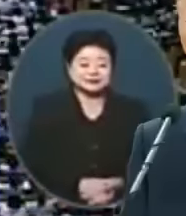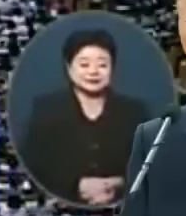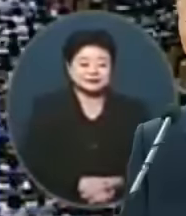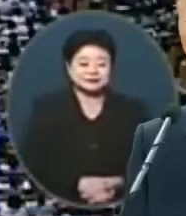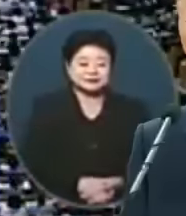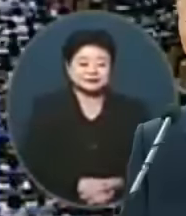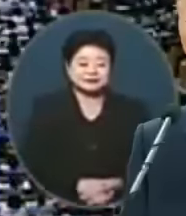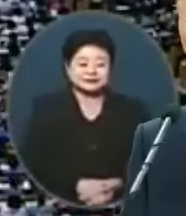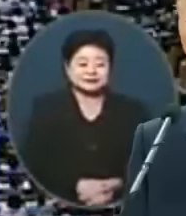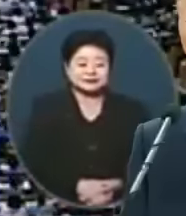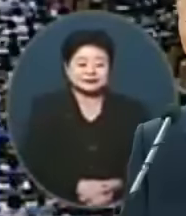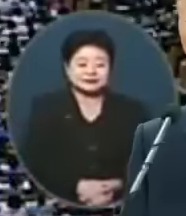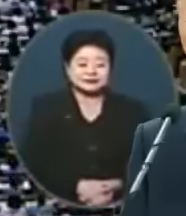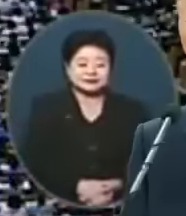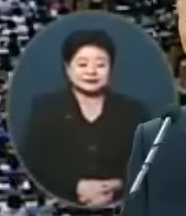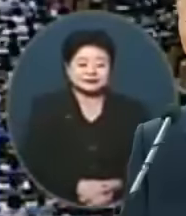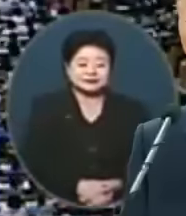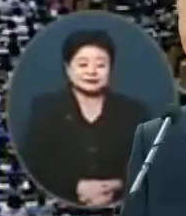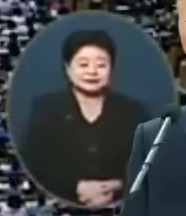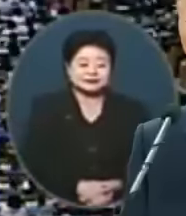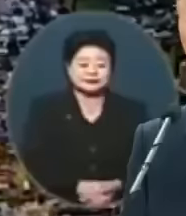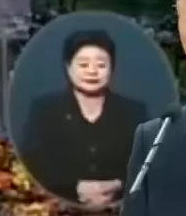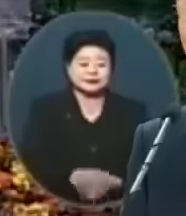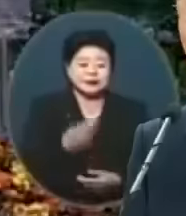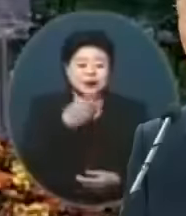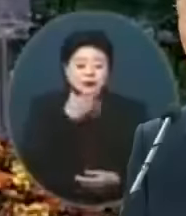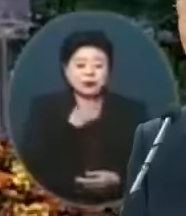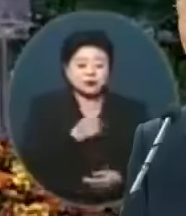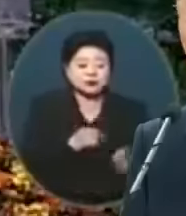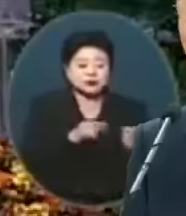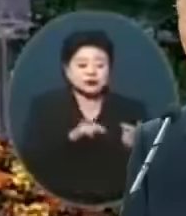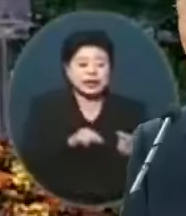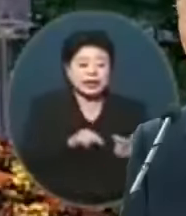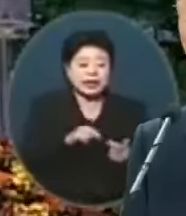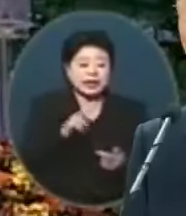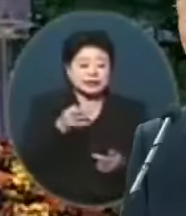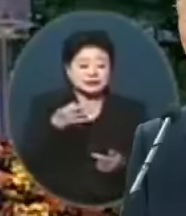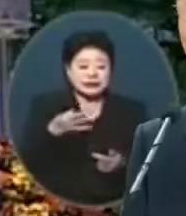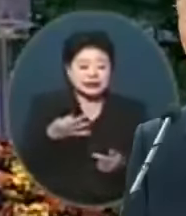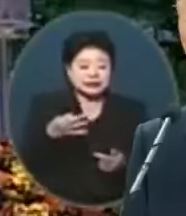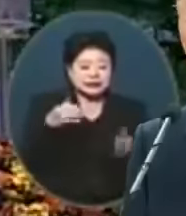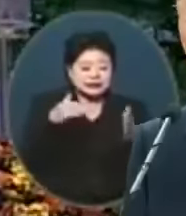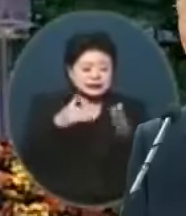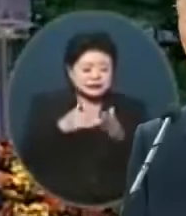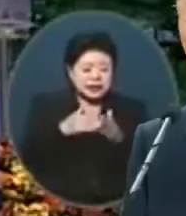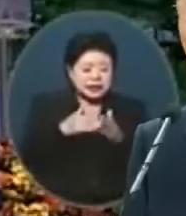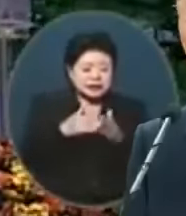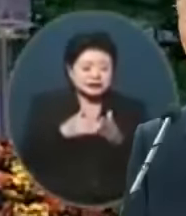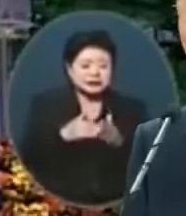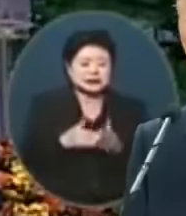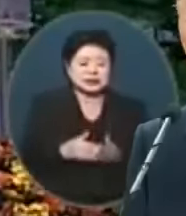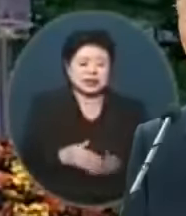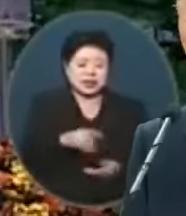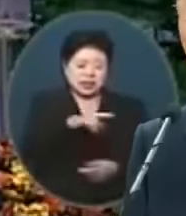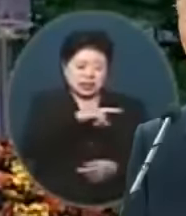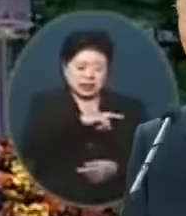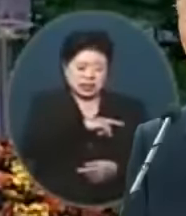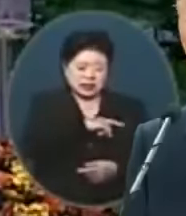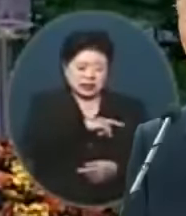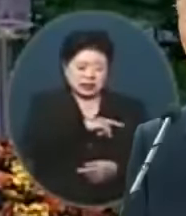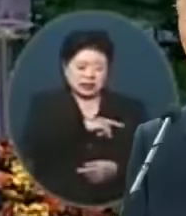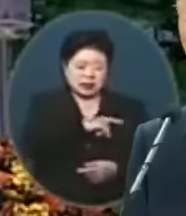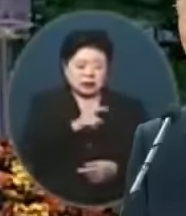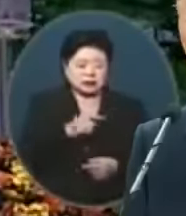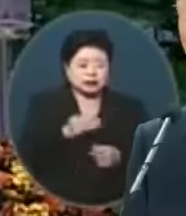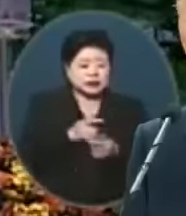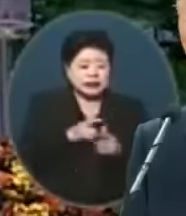사람의 마음을 아시나이다. 요한복음 16절 24절에 지금까지 너희는 내게 나의 이름으로 아무것도